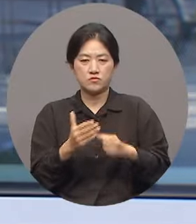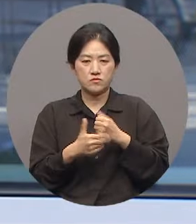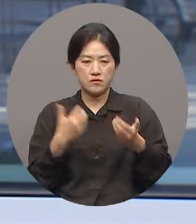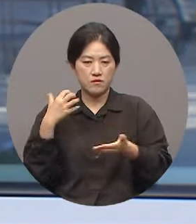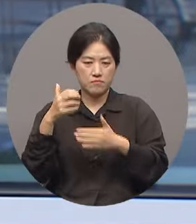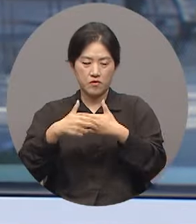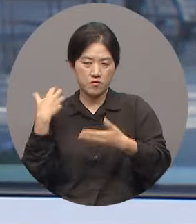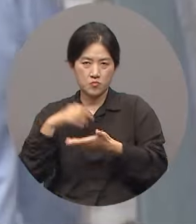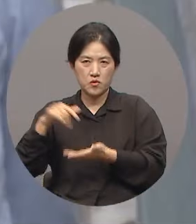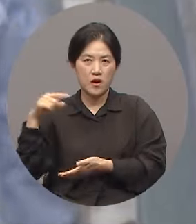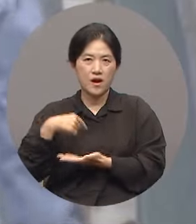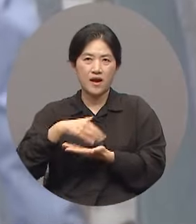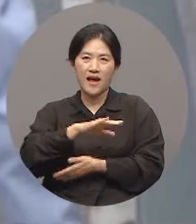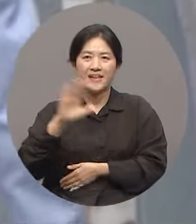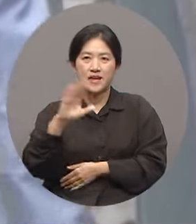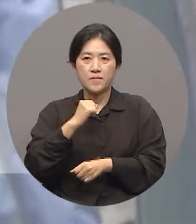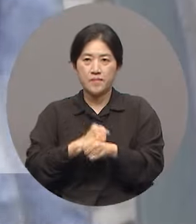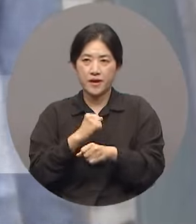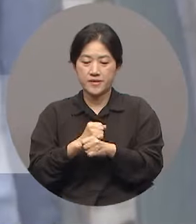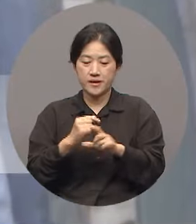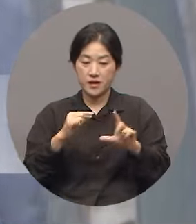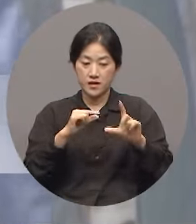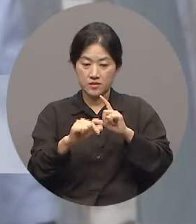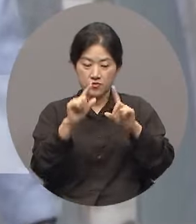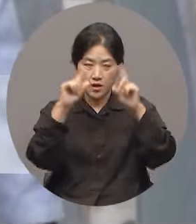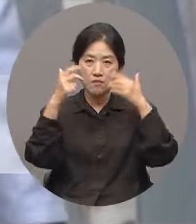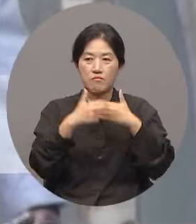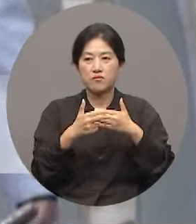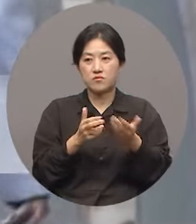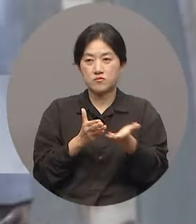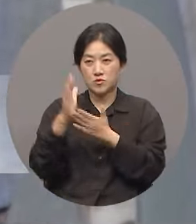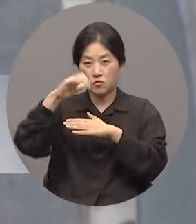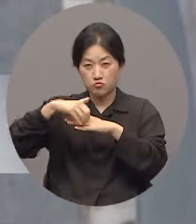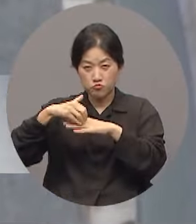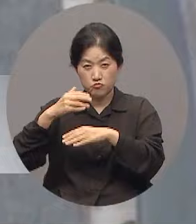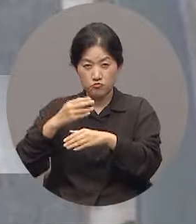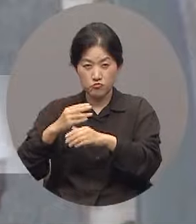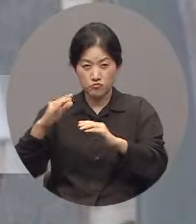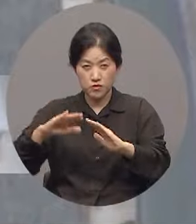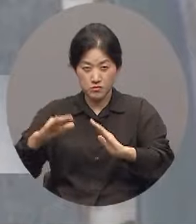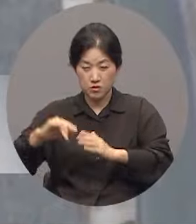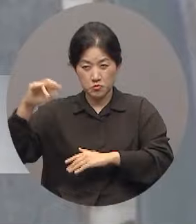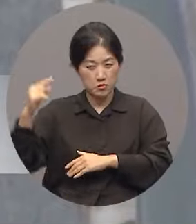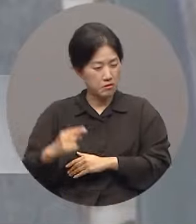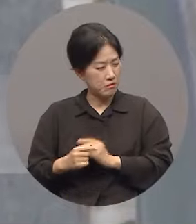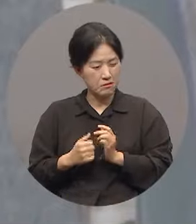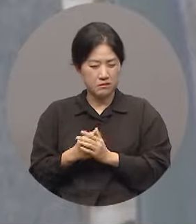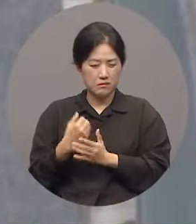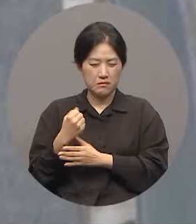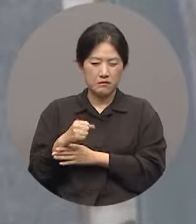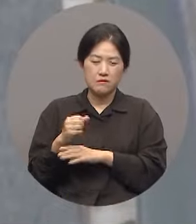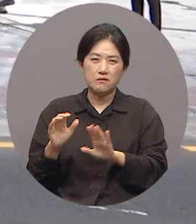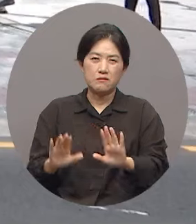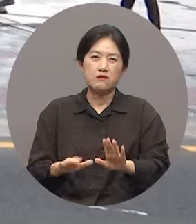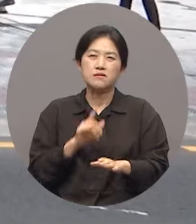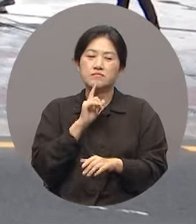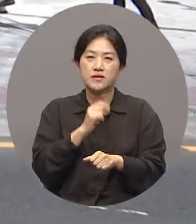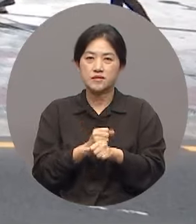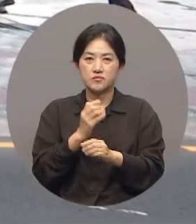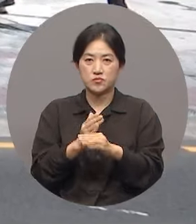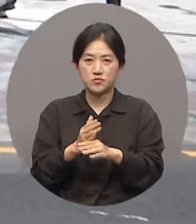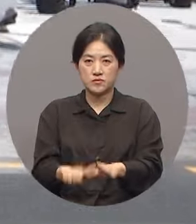않겠다는 뜻을 밝혔고 일부 대학 병원들도 공인들이 복귀할 분위기가 아니라며 회의적인 반응입니다